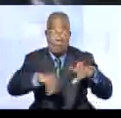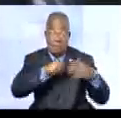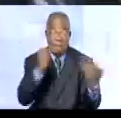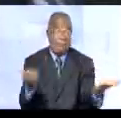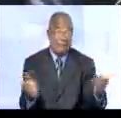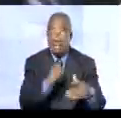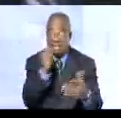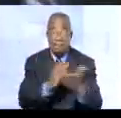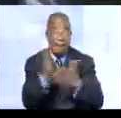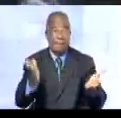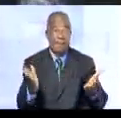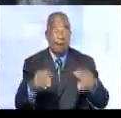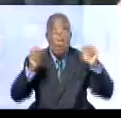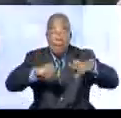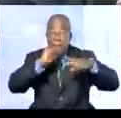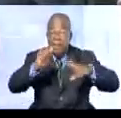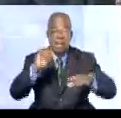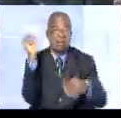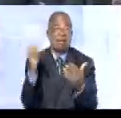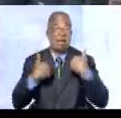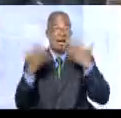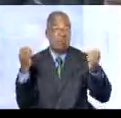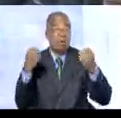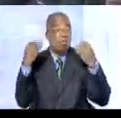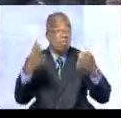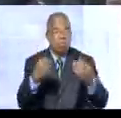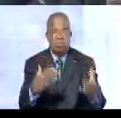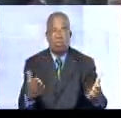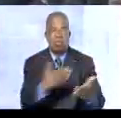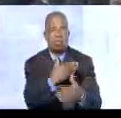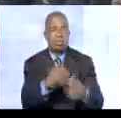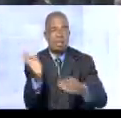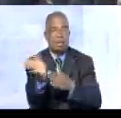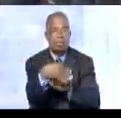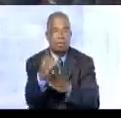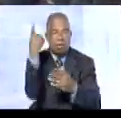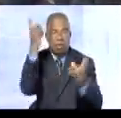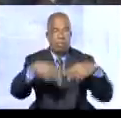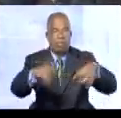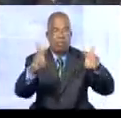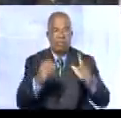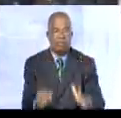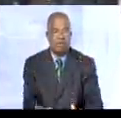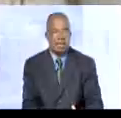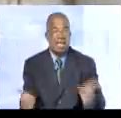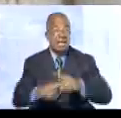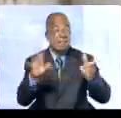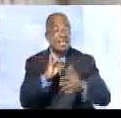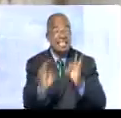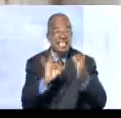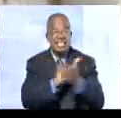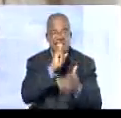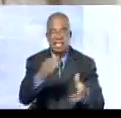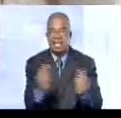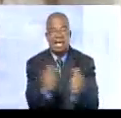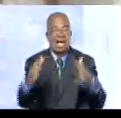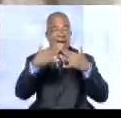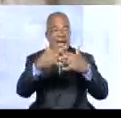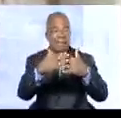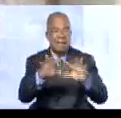en présence du président de la République et de Sa Majesté le roi du Maroc, il permet de répondre favorablement